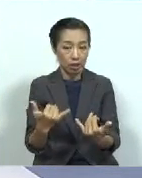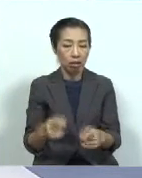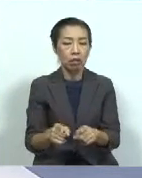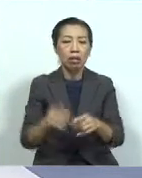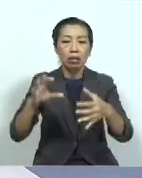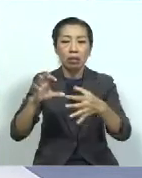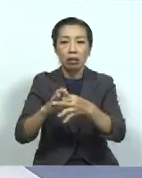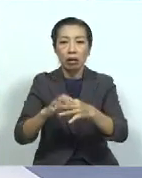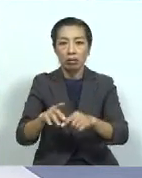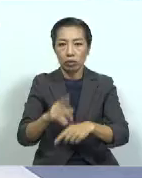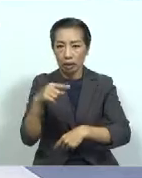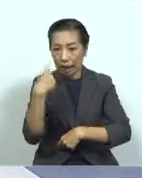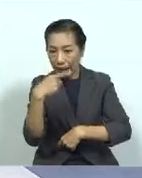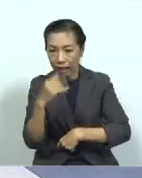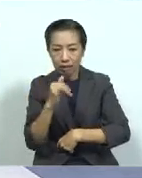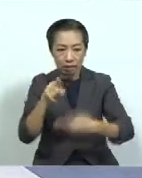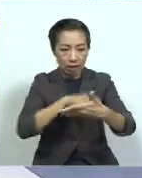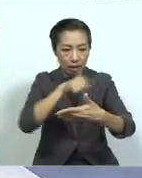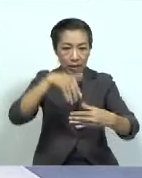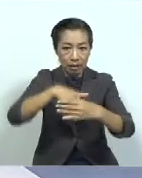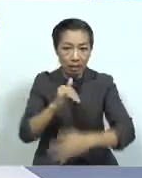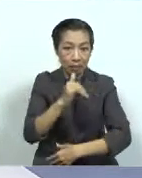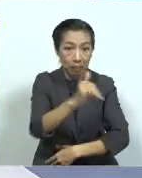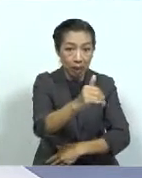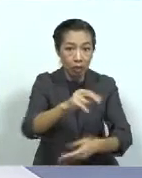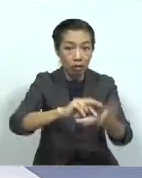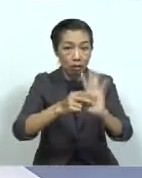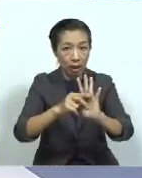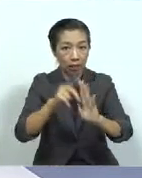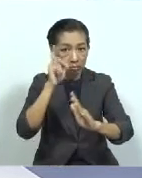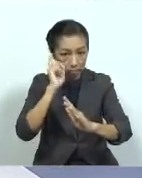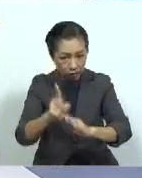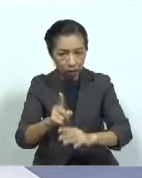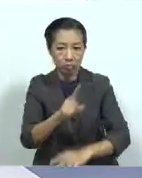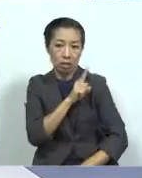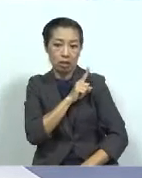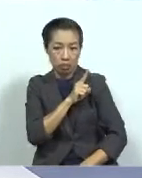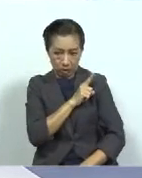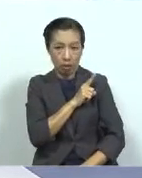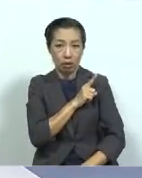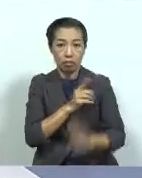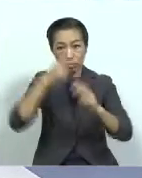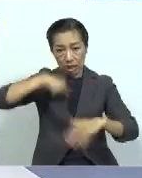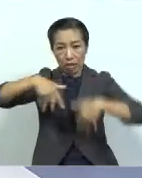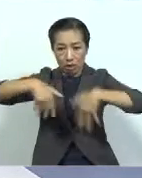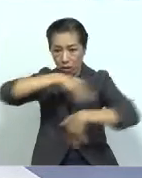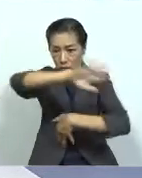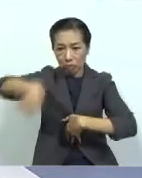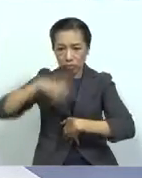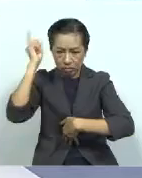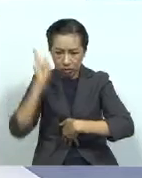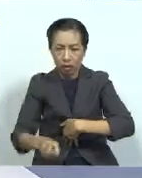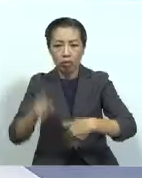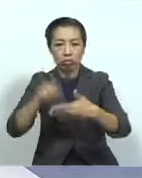นี้ค่ะเรื่องของการใช้สิทธิ์เลือกตั้งไม่ได้เป็นเรื่องของการใช้สิทธิ์หรือว่ารักษาสิทธิ์เท่านั้นแต่ว่าเป็นหน้าที่ของประชาชนชาวไทยที่จะ